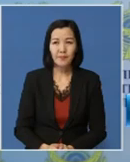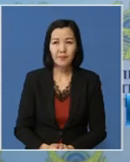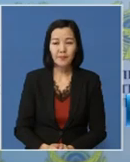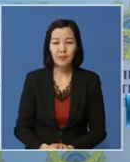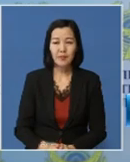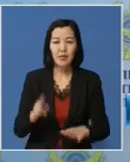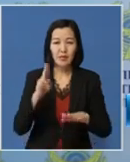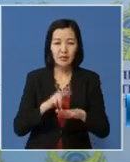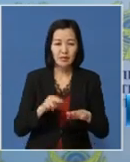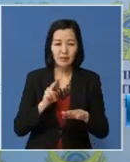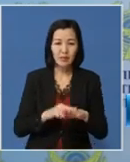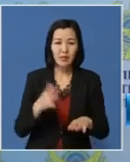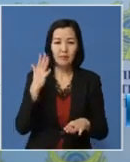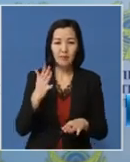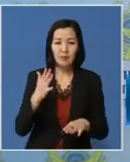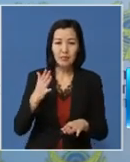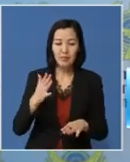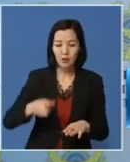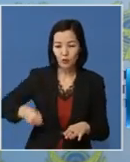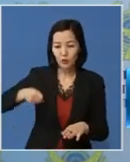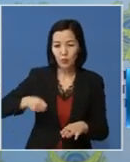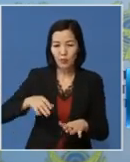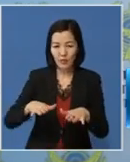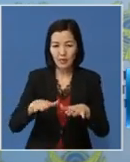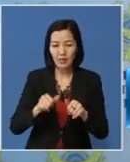Тәртіп сақшылары 5 жол сөмкесін тәркіледі. Оның ішінде